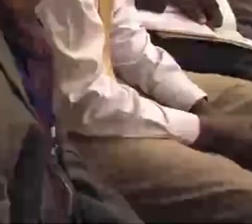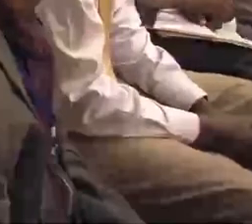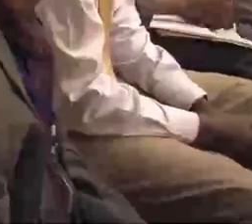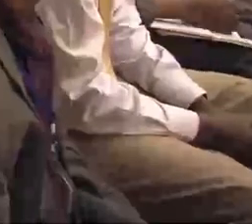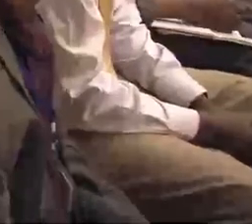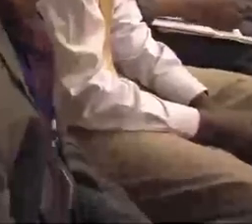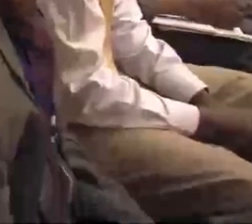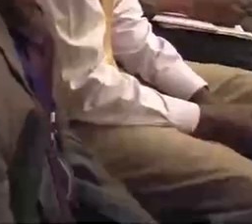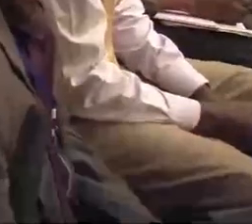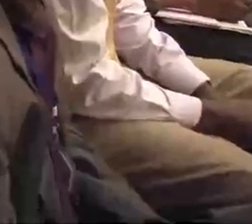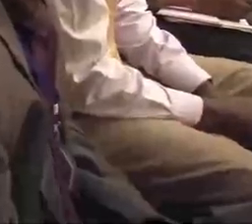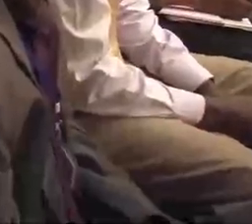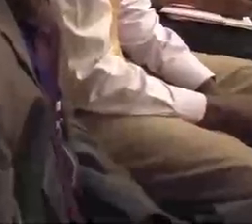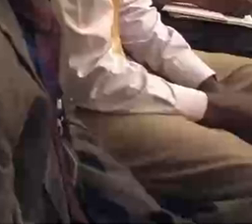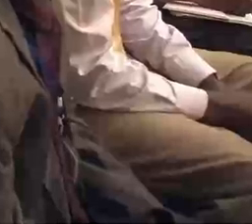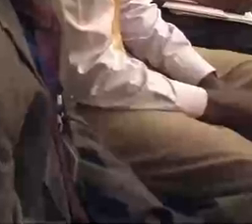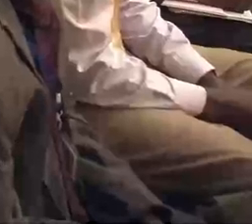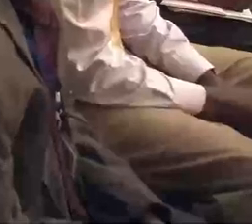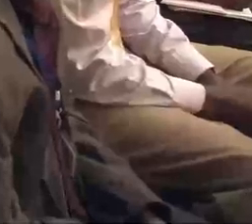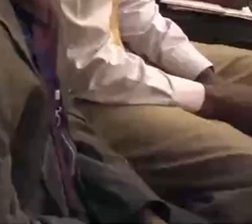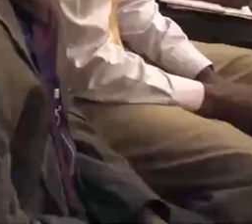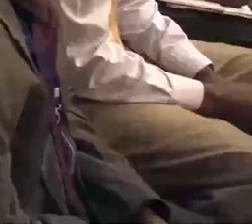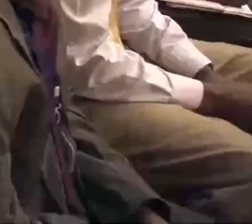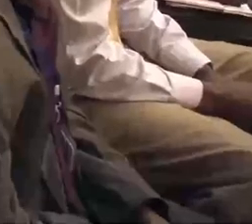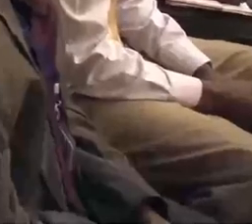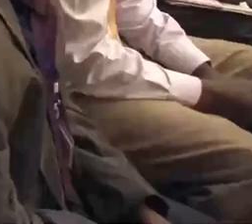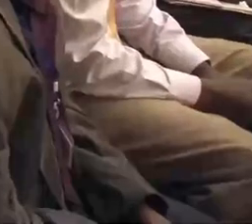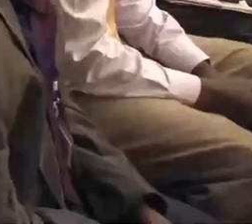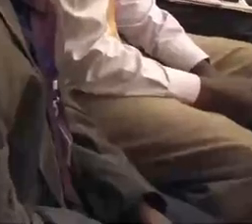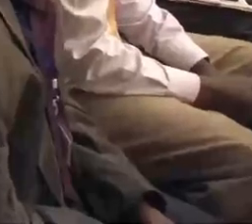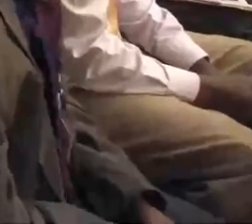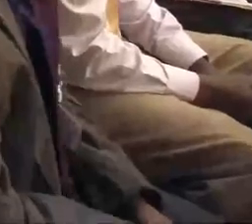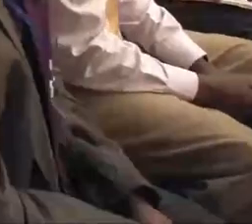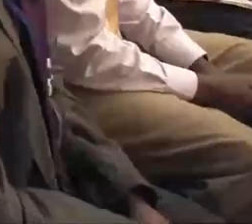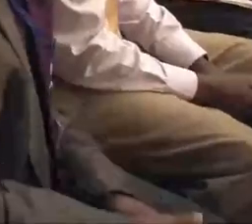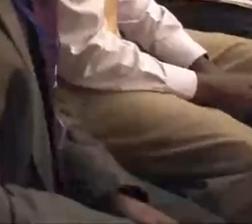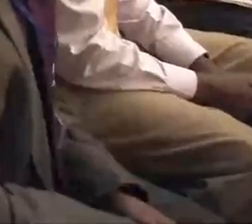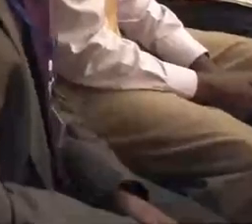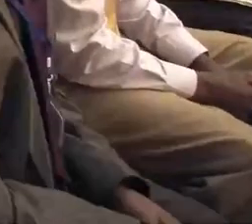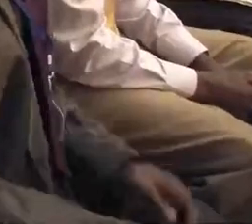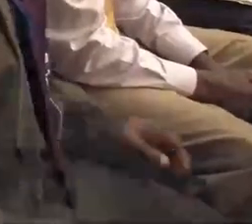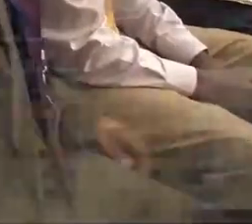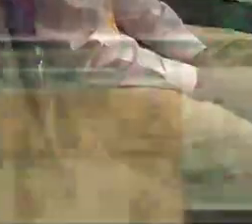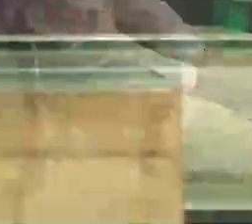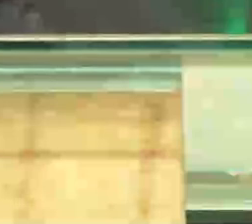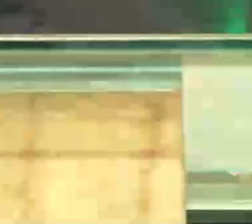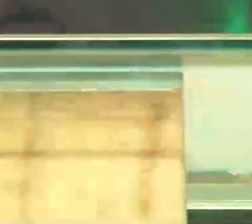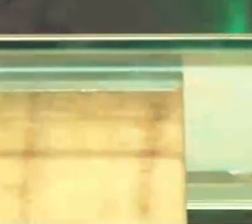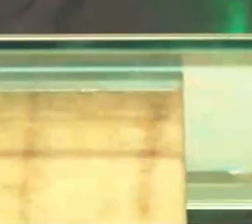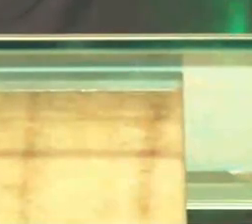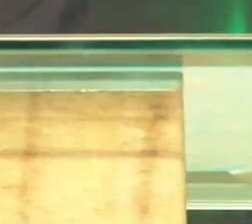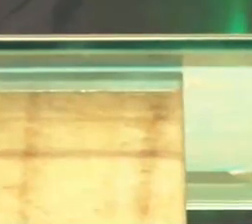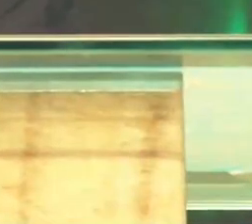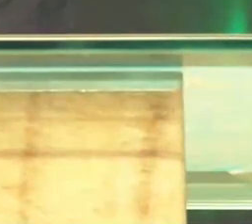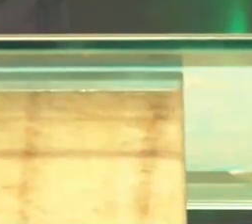Parce que aujourd'hui, ce soir, il y aura un cantique dans votre bouche. C'est le